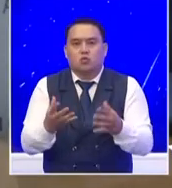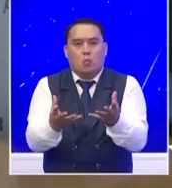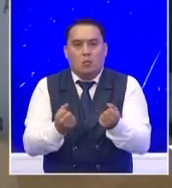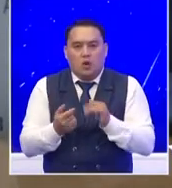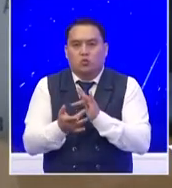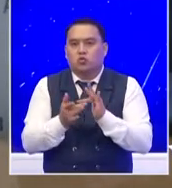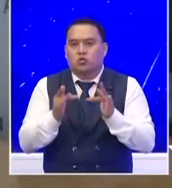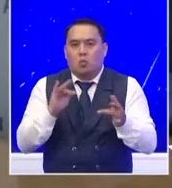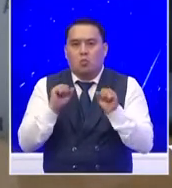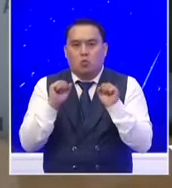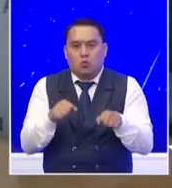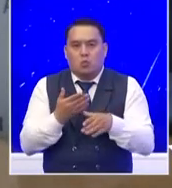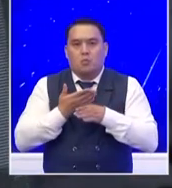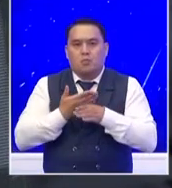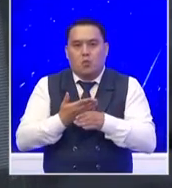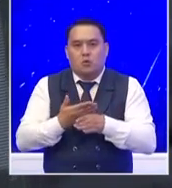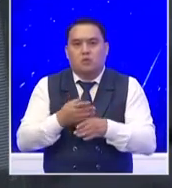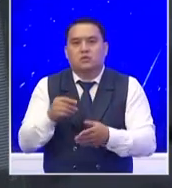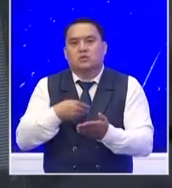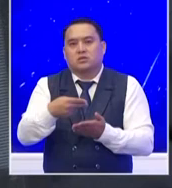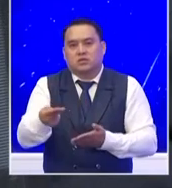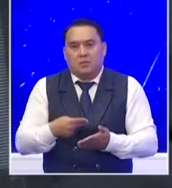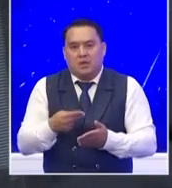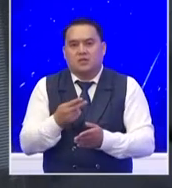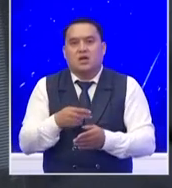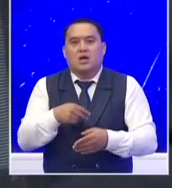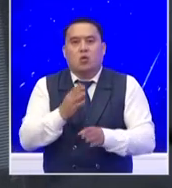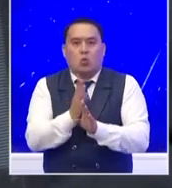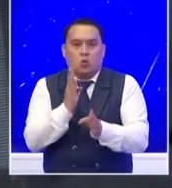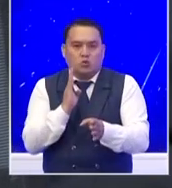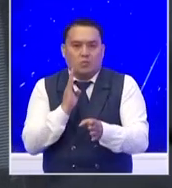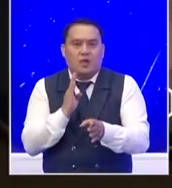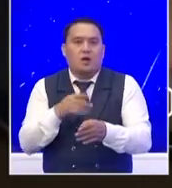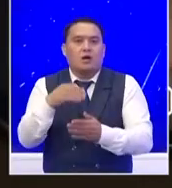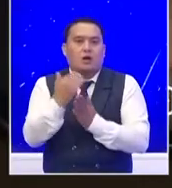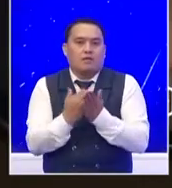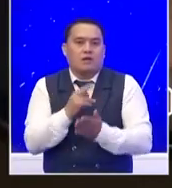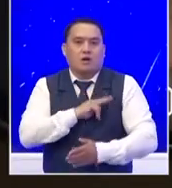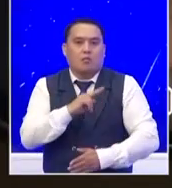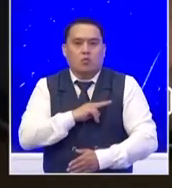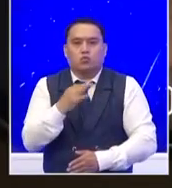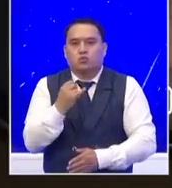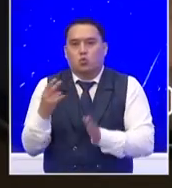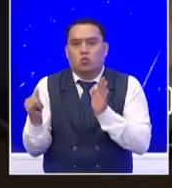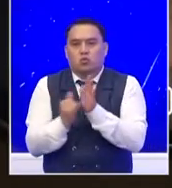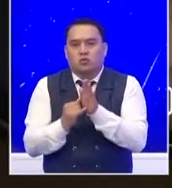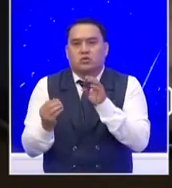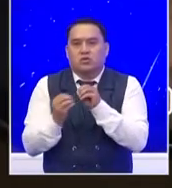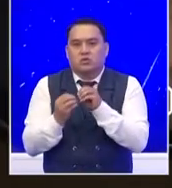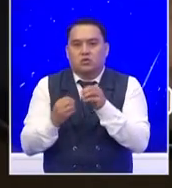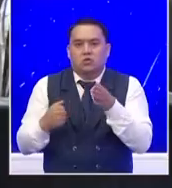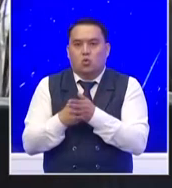получить на портале, будут оказываться по предварительной записи с электронной очереди. График работы ЦОНов установлен с 10 утра